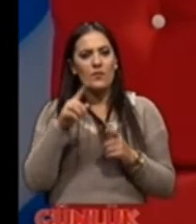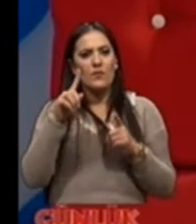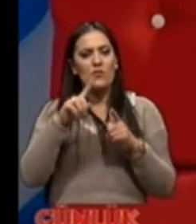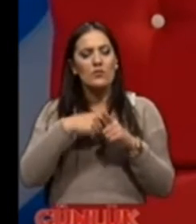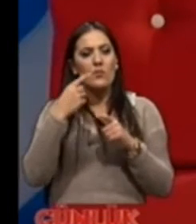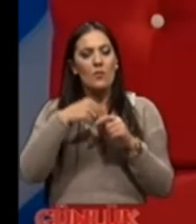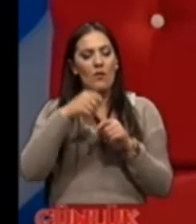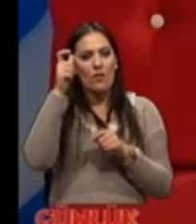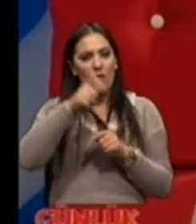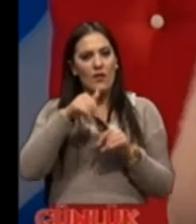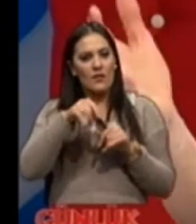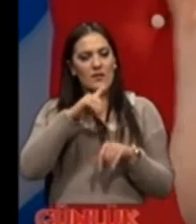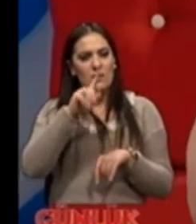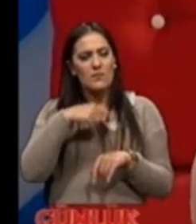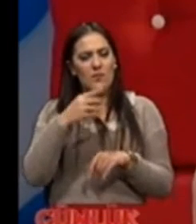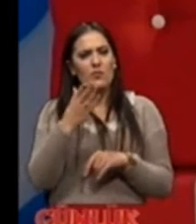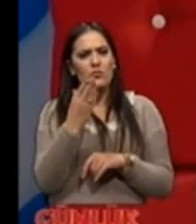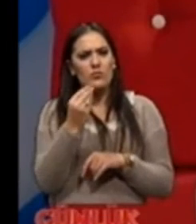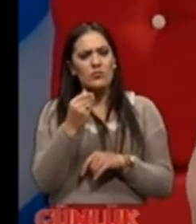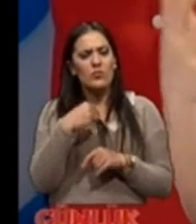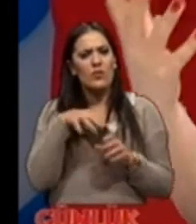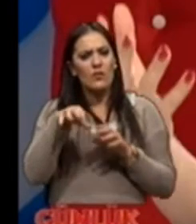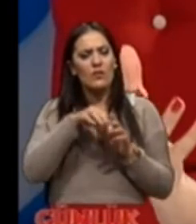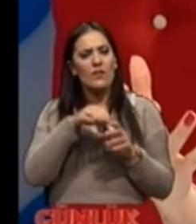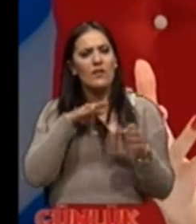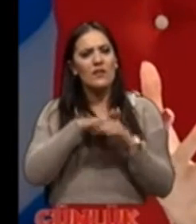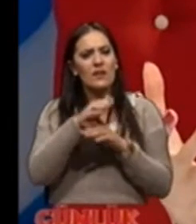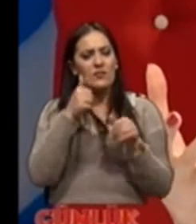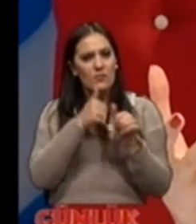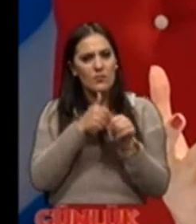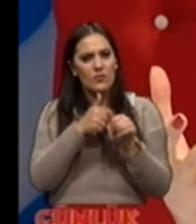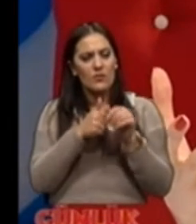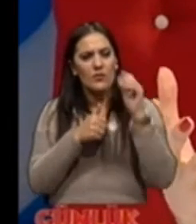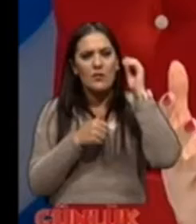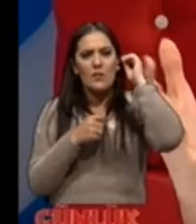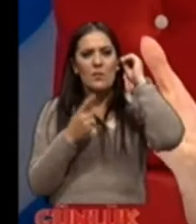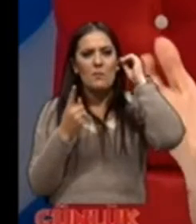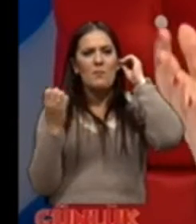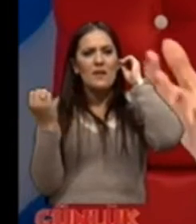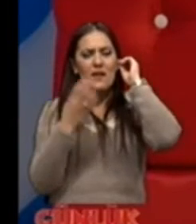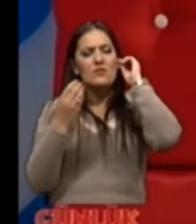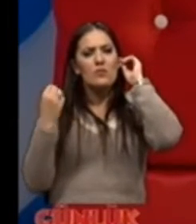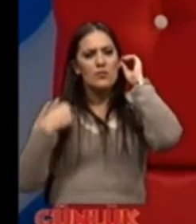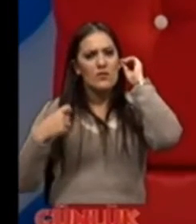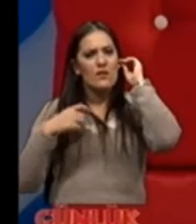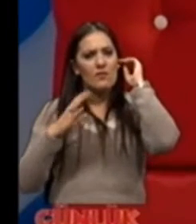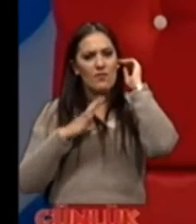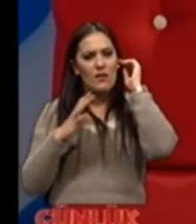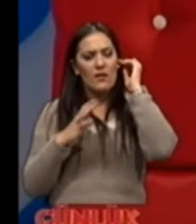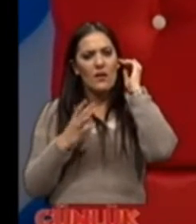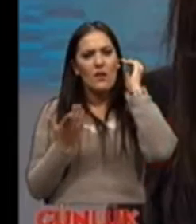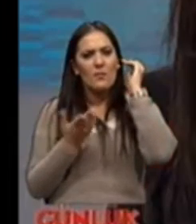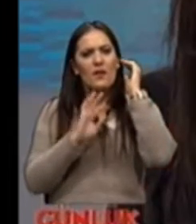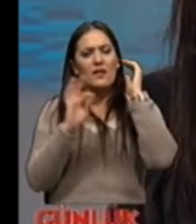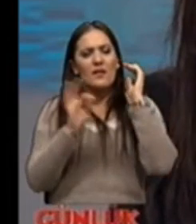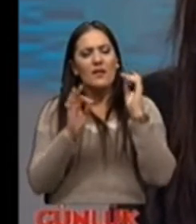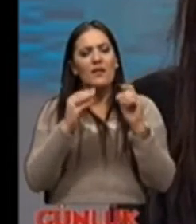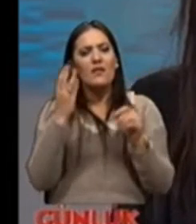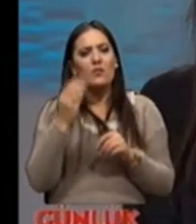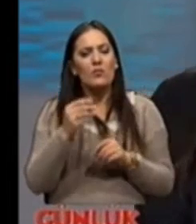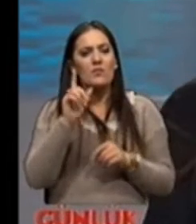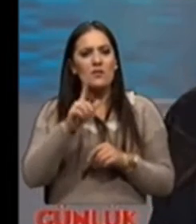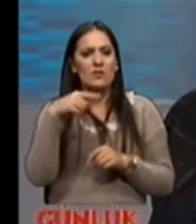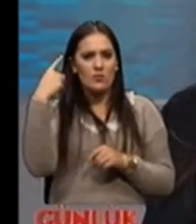jeomorfolog aynı zamanda. Pek çok titriniz var öyle değil mi? Yaşam koçumuz aynı birkaç zamanda. Birkaç özellik var. Birkaç evet. Bir şey maşallah. Ama eğitimci olunca olması